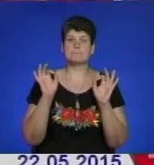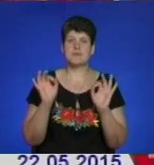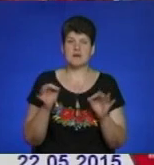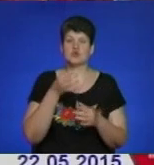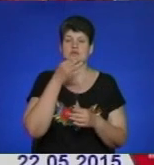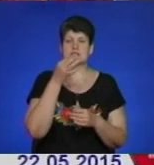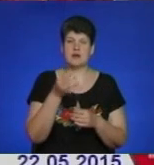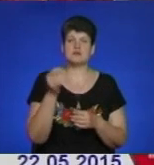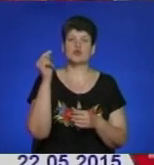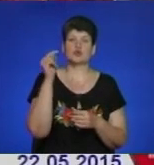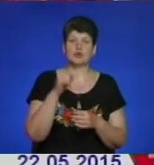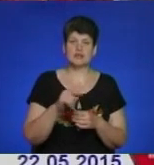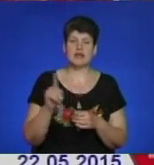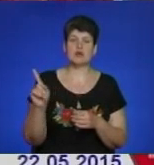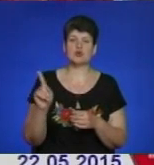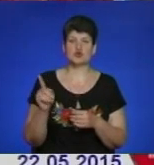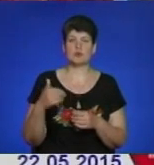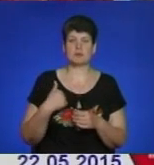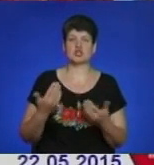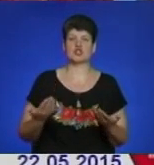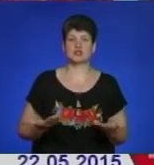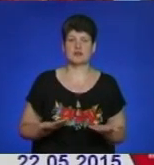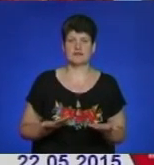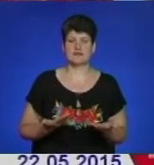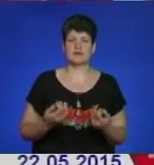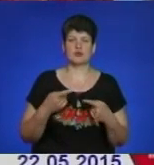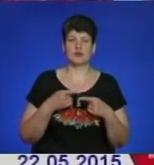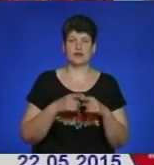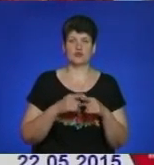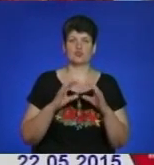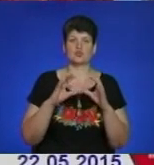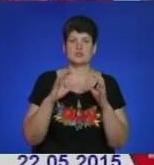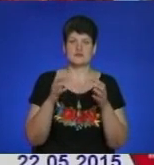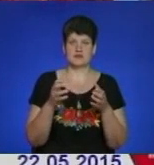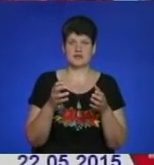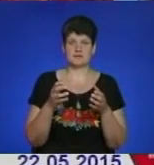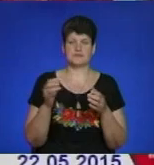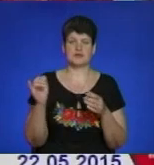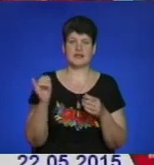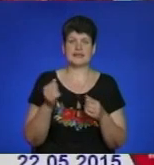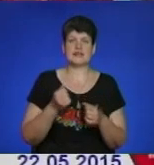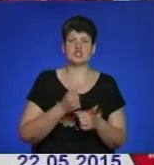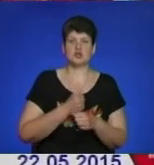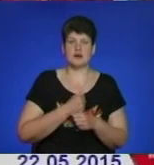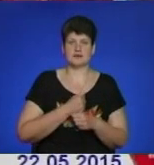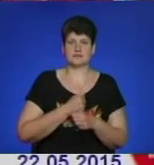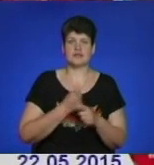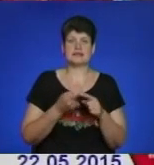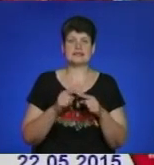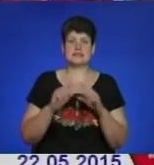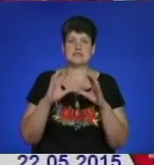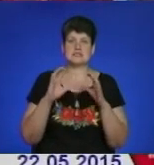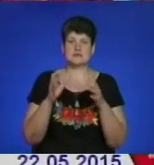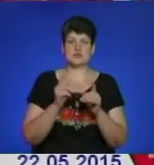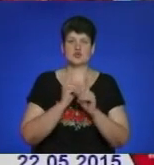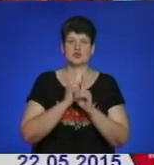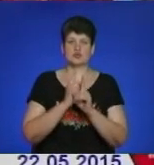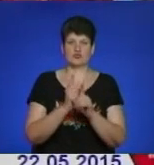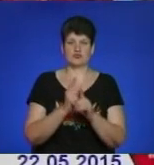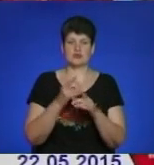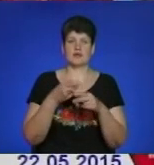розгубляться, згадають і зможуть врятувати людину. Завдяки роботі саме таких фондів, пані